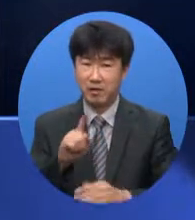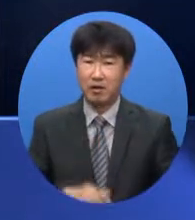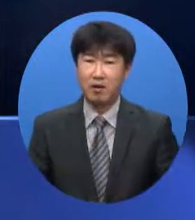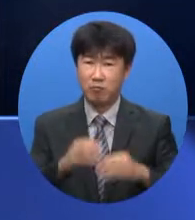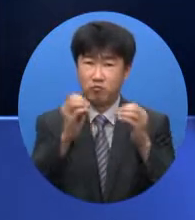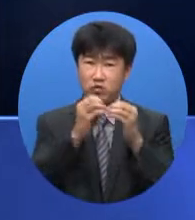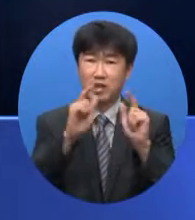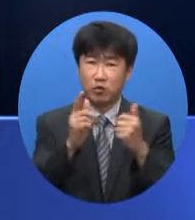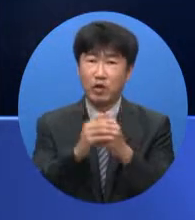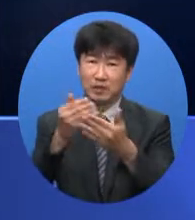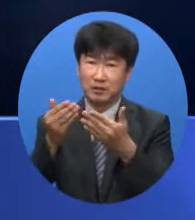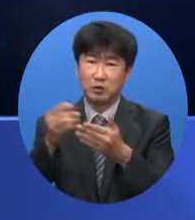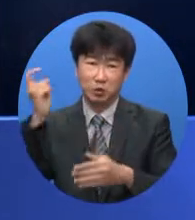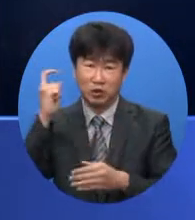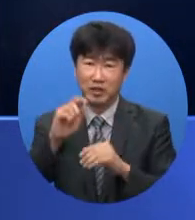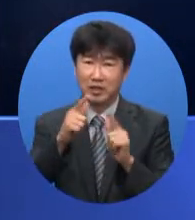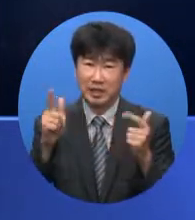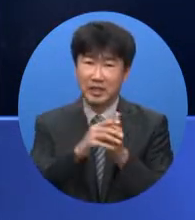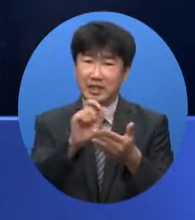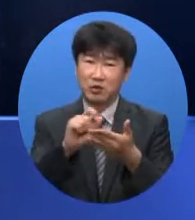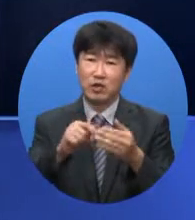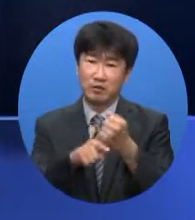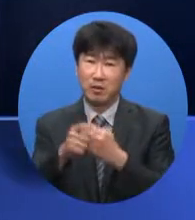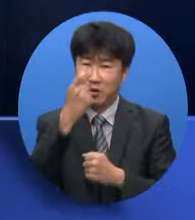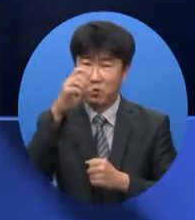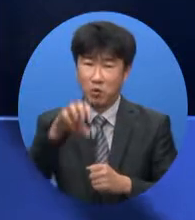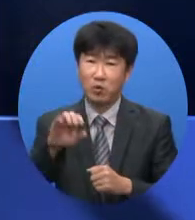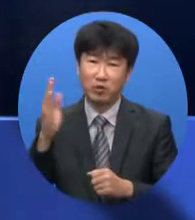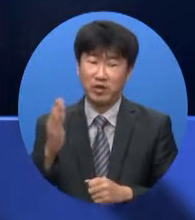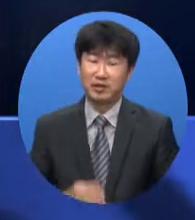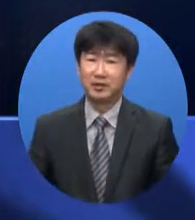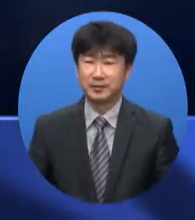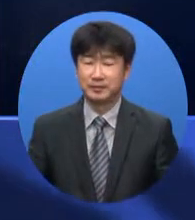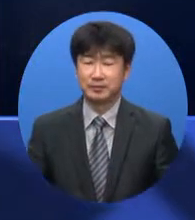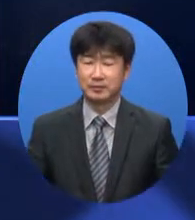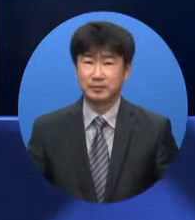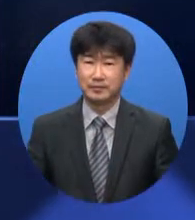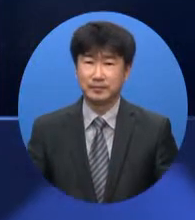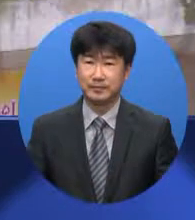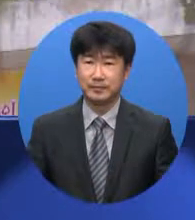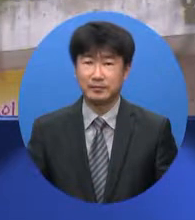들어섰는데요. 문자뿐만 아니라 그림과 소리 등 각종 기록의 의미를 배우는 곳이 될 전망입니다.